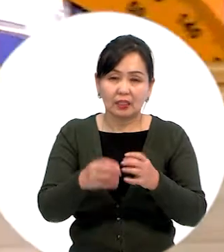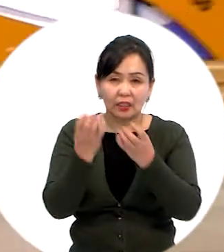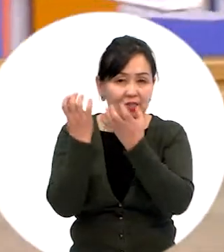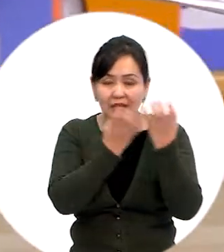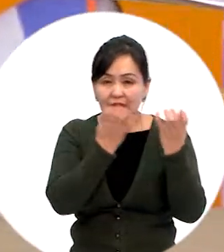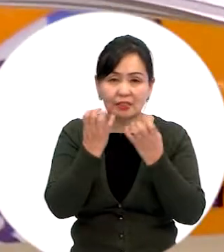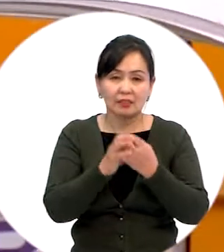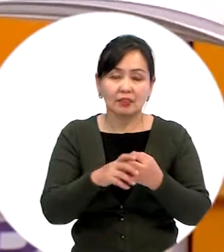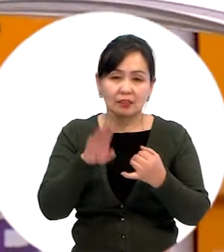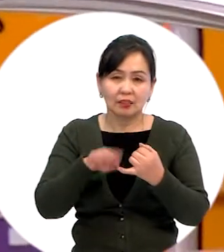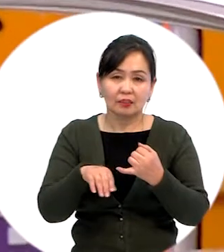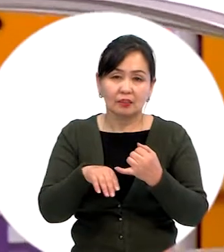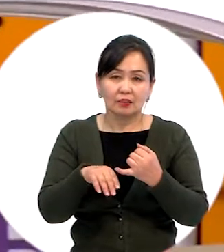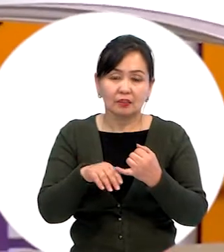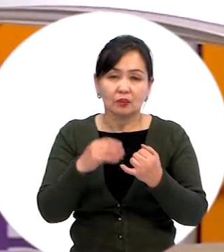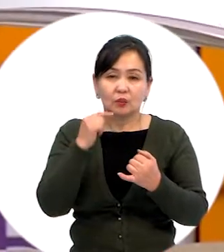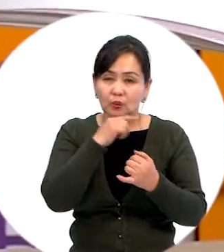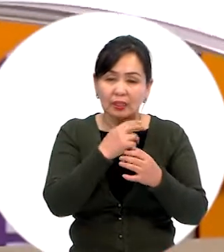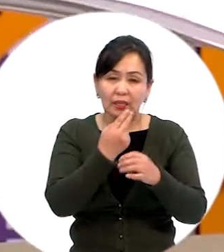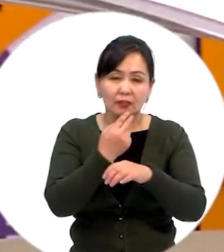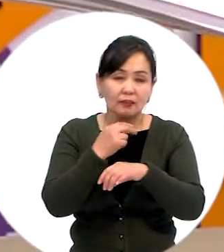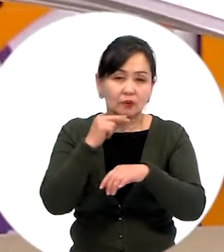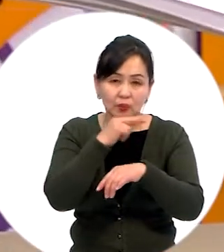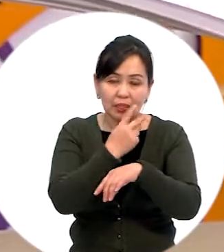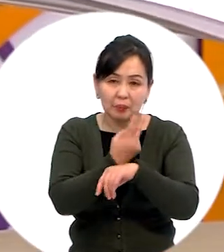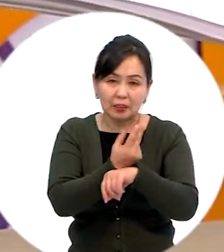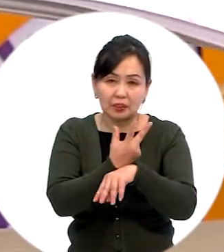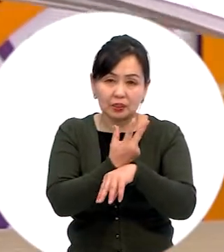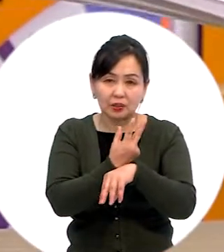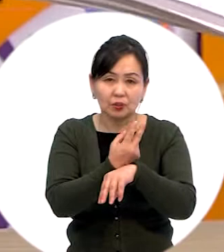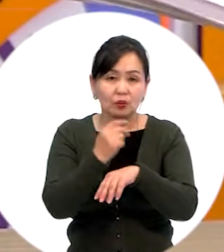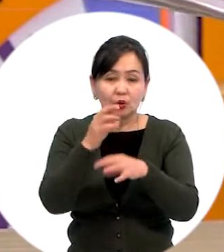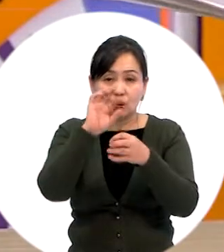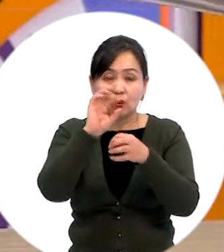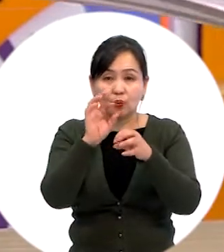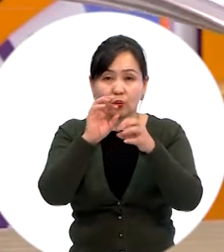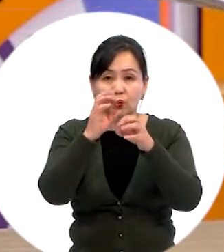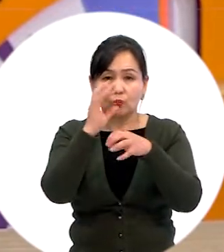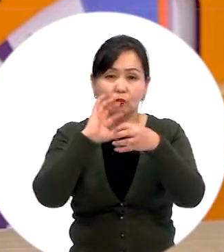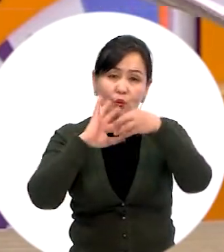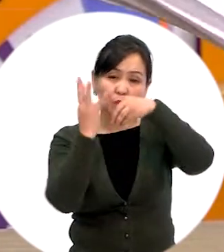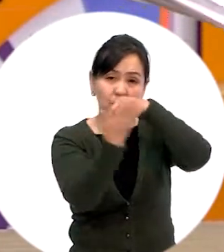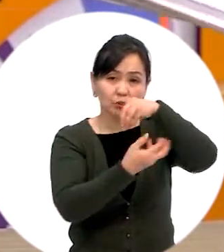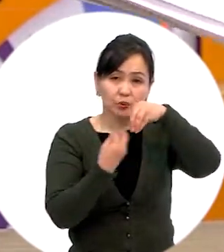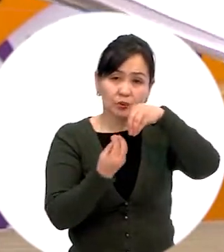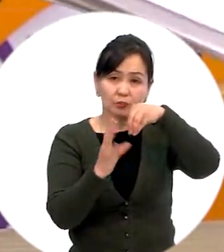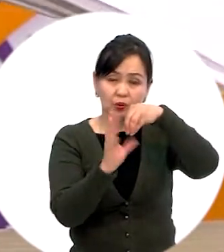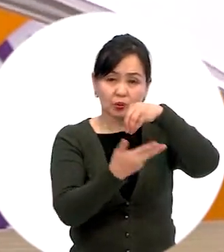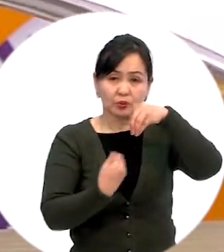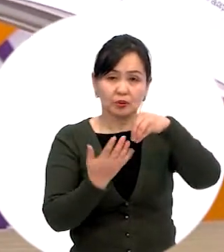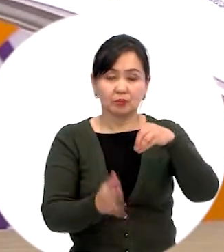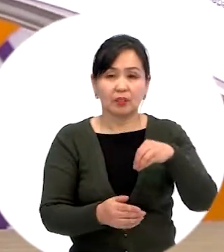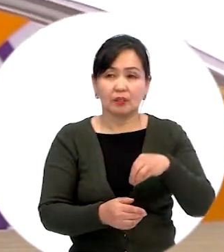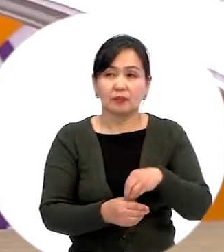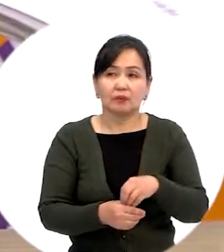тарвас. За дараагийнх нь улаан манжин. За усан үзэм, лоон гэсэн ийм 5 төрлийн